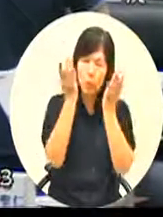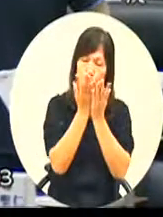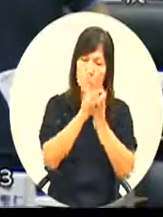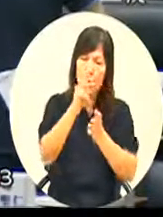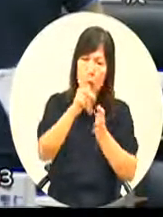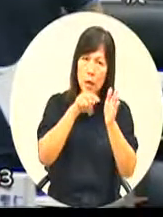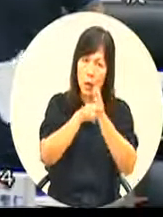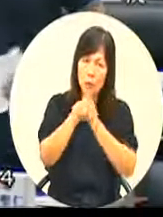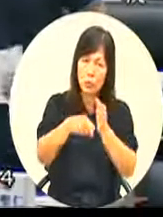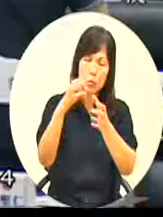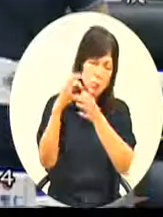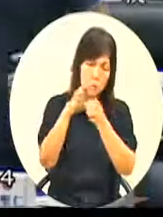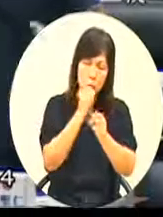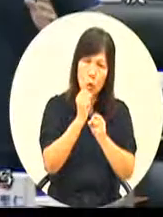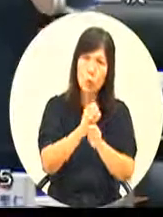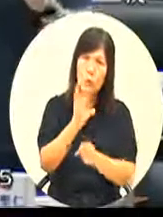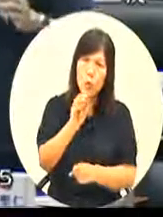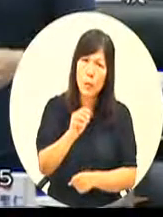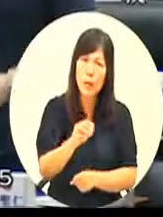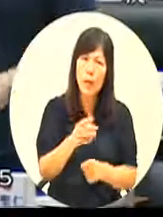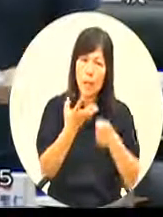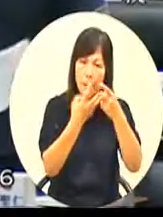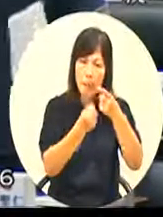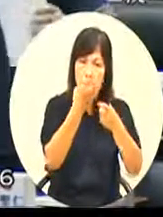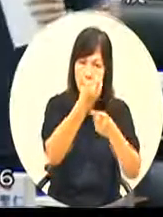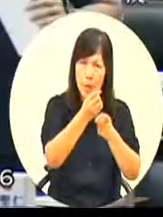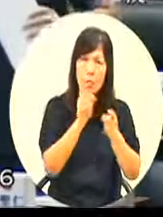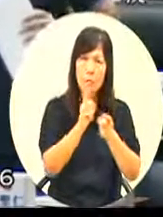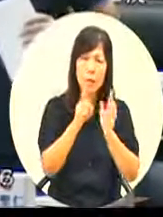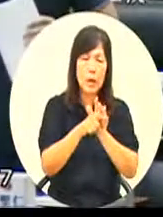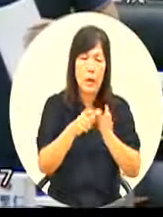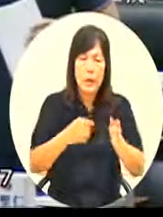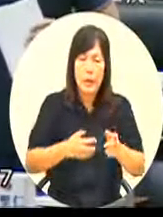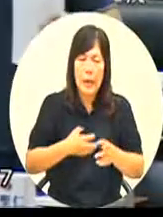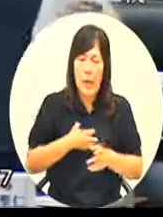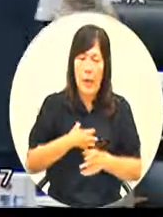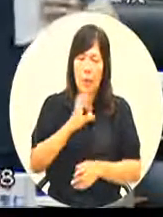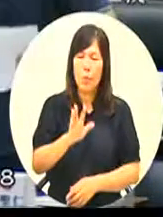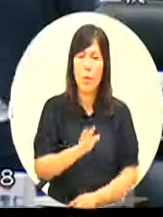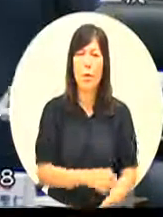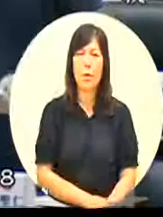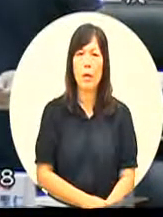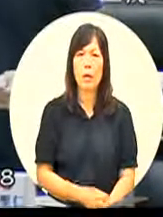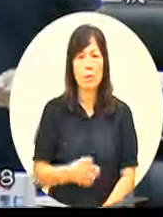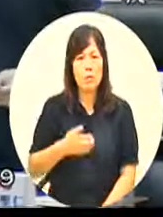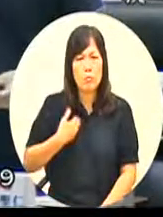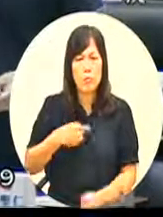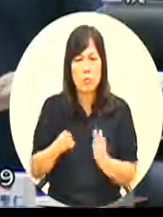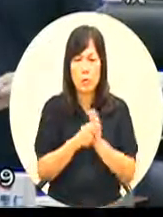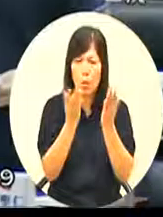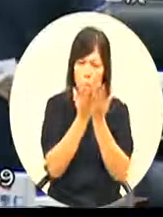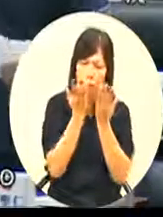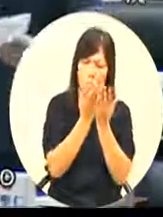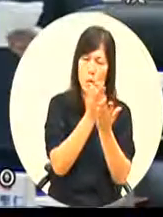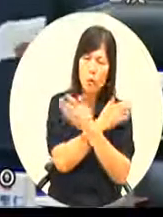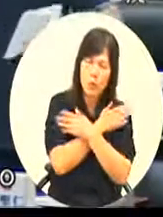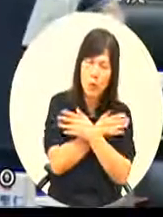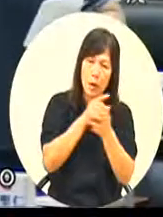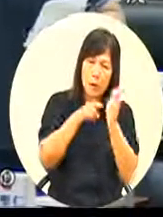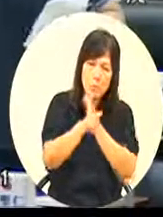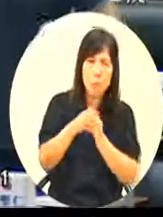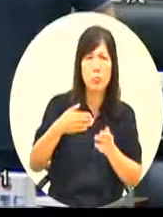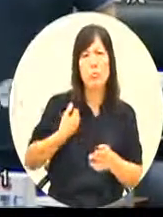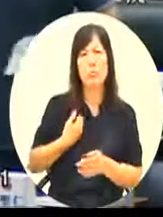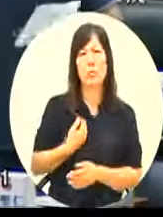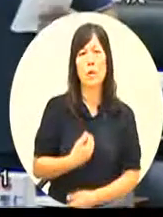系里面继续工作哈？那个比例说出来其实是很可怕。不晓得为什么有人要念幼保系的，其实为